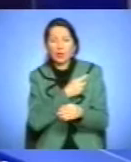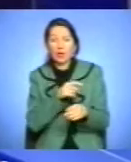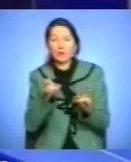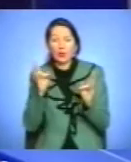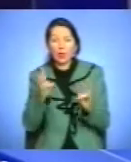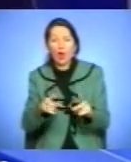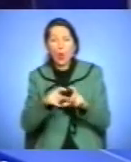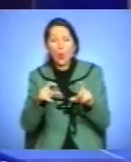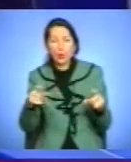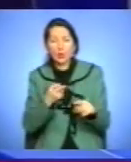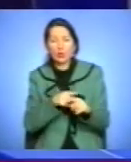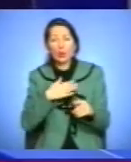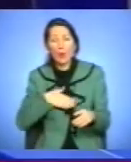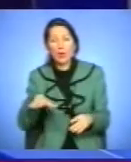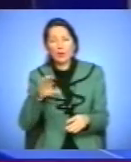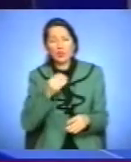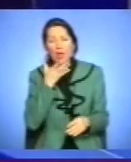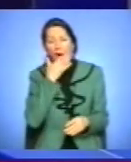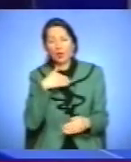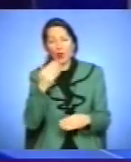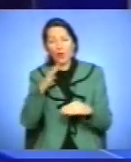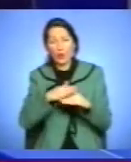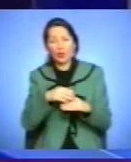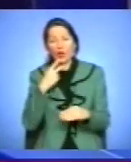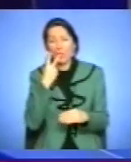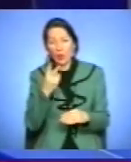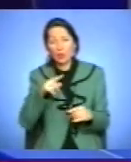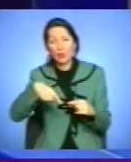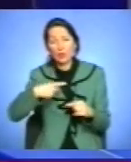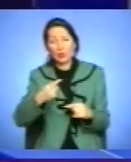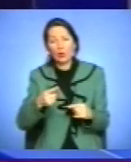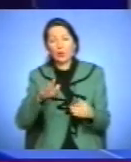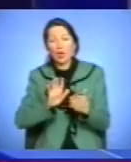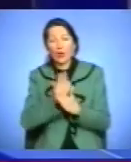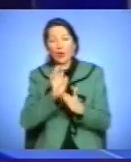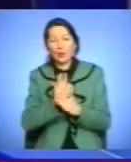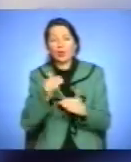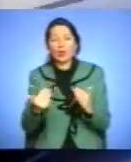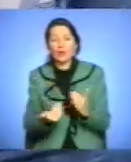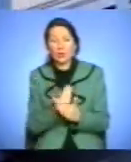На цьому у мене все. Гарного вам вечора і побачимось у наступних випусках істей.